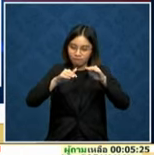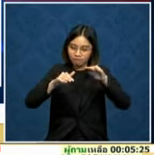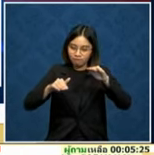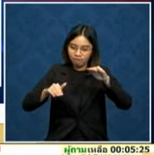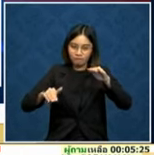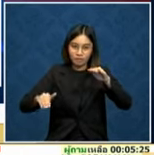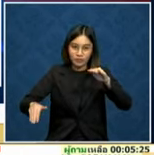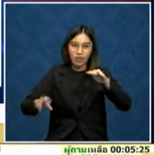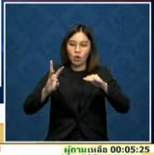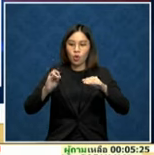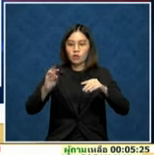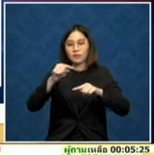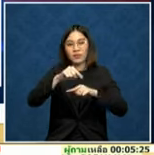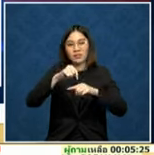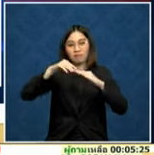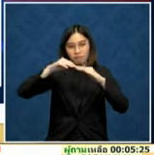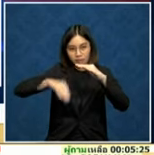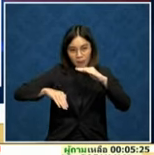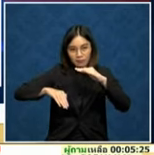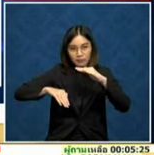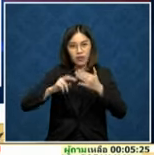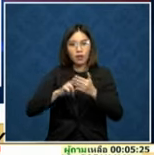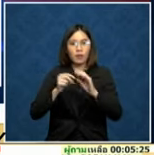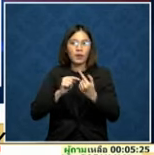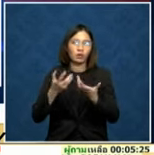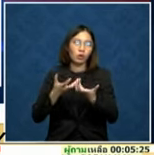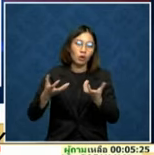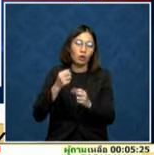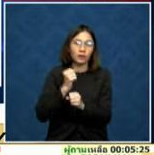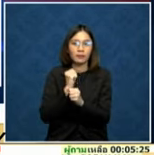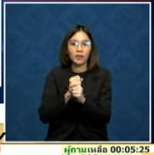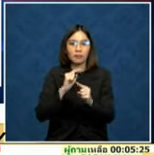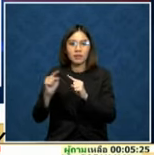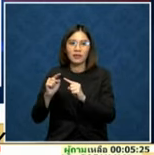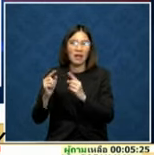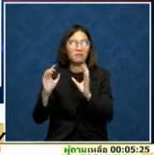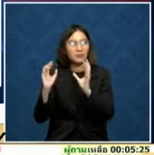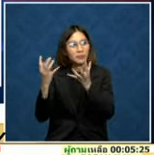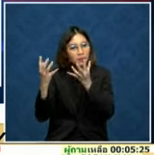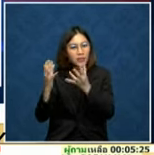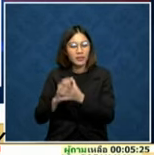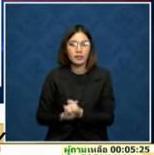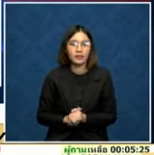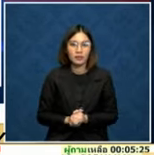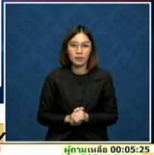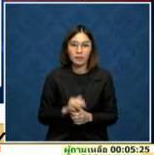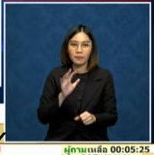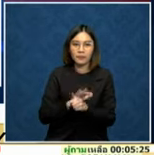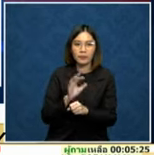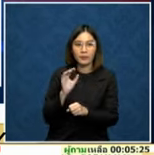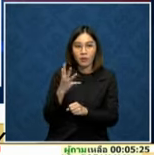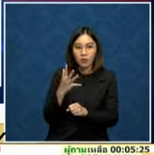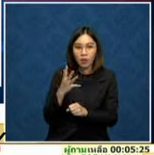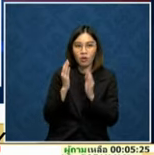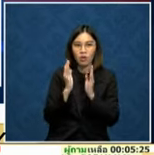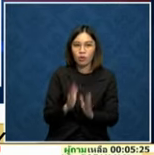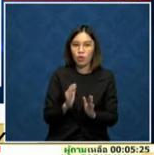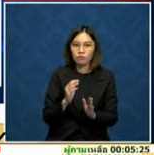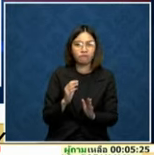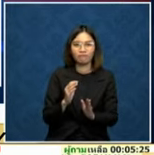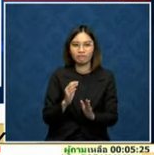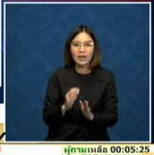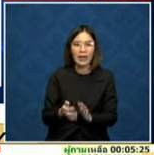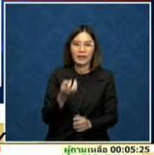ตลดเวลาต่ 60%แดงวาพวกการผลิความต้องการไม่มีไม่มีเพีงพอ คนไมมกินไมมใช